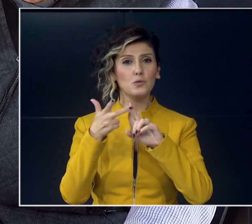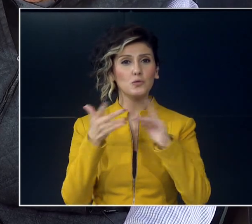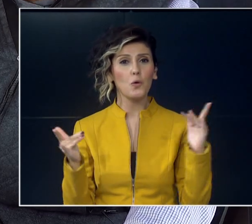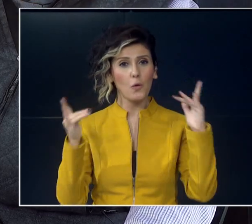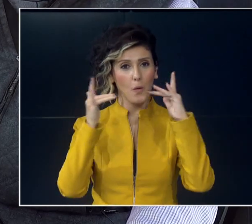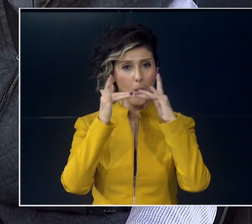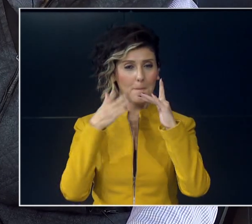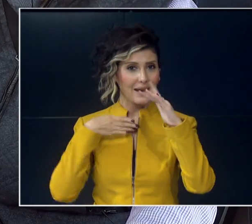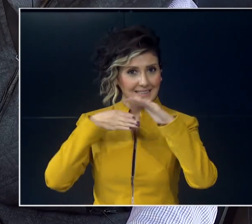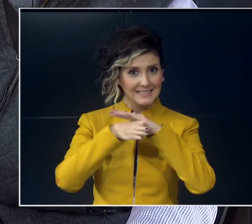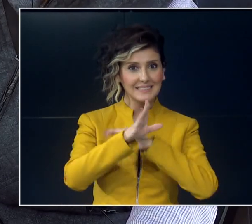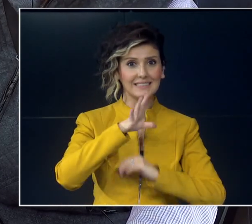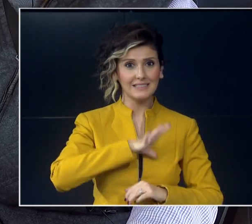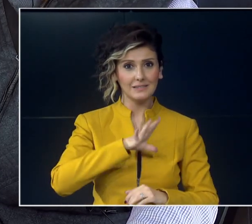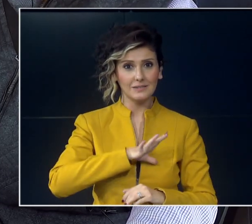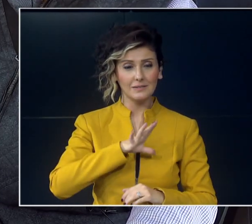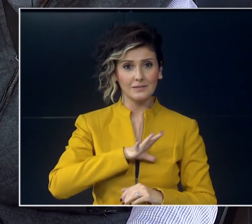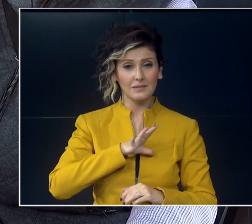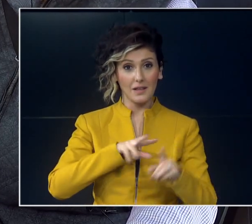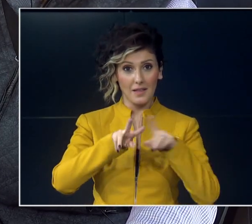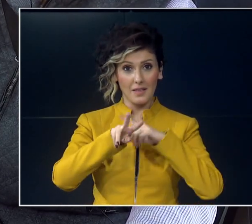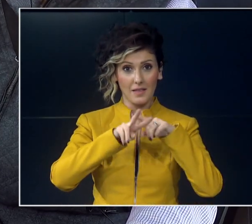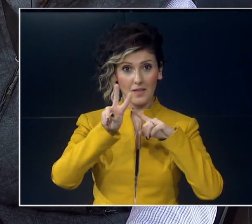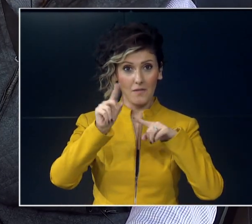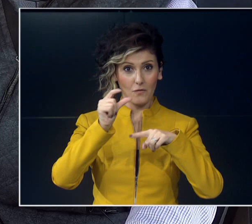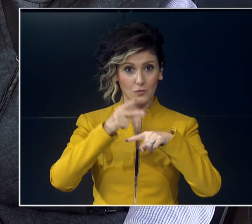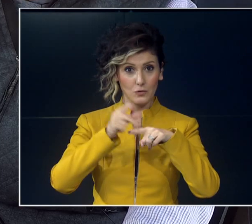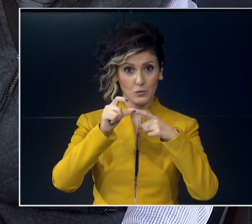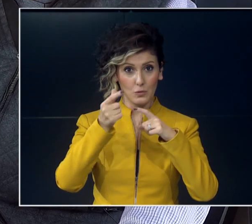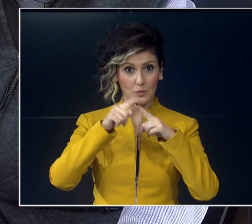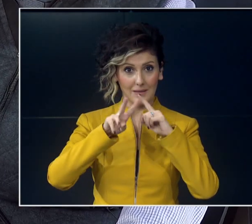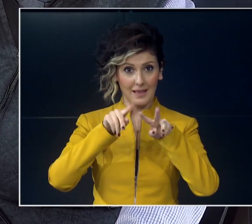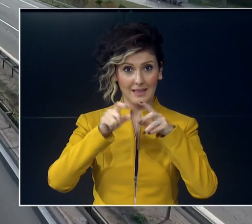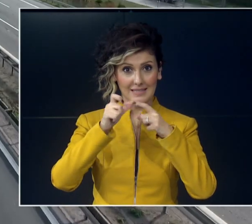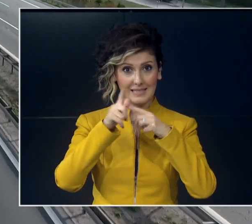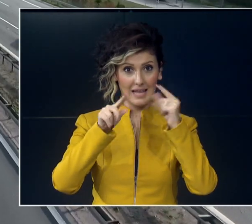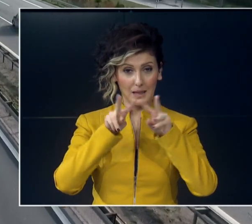geçmek istiyorum. Öyle mi? Sonra... Yavuz Sultan Selim Köprüsü'nde. Evet. Peki.